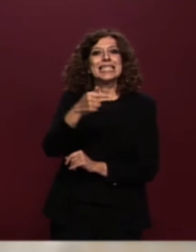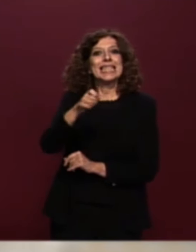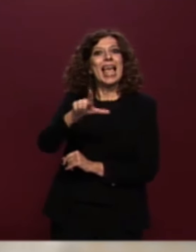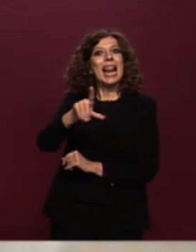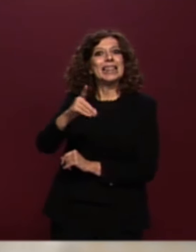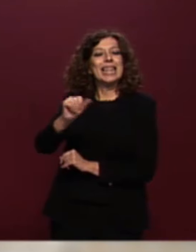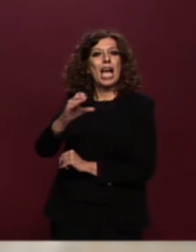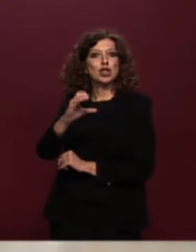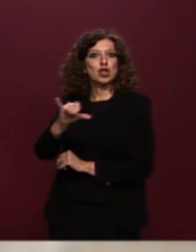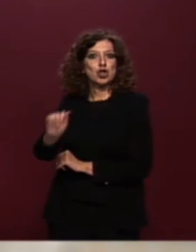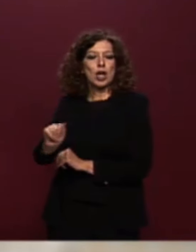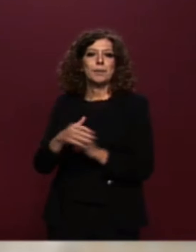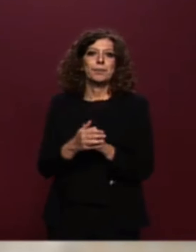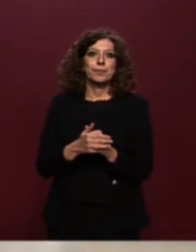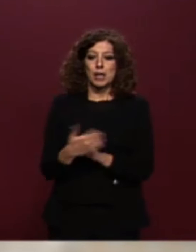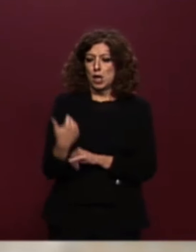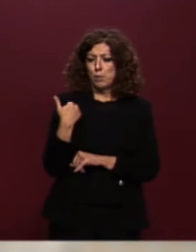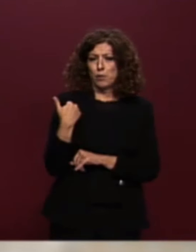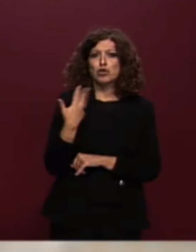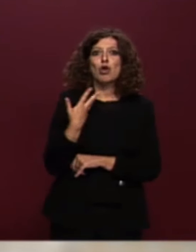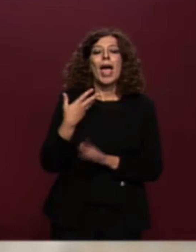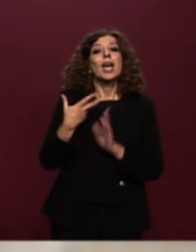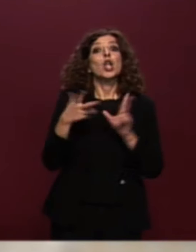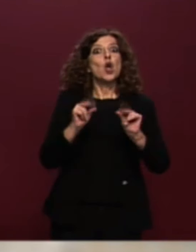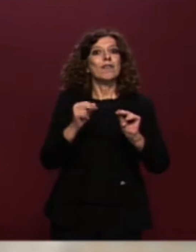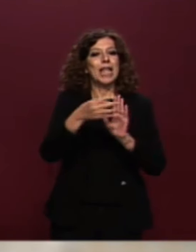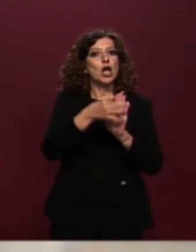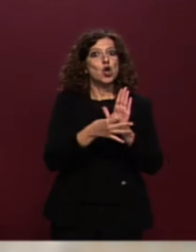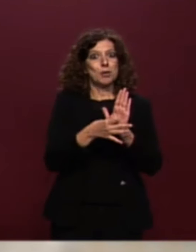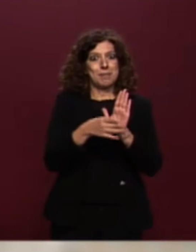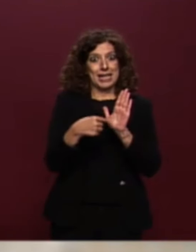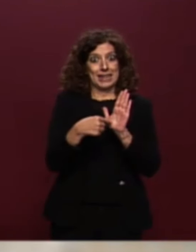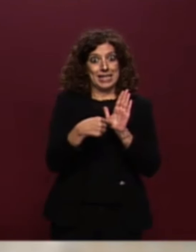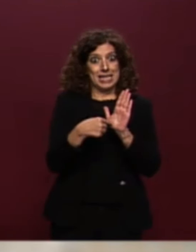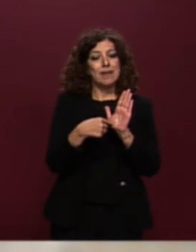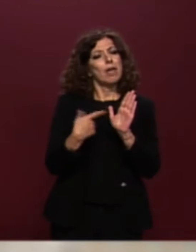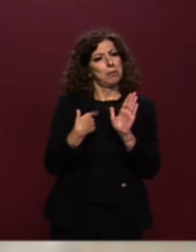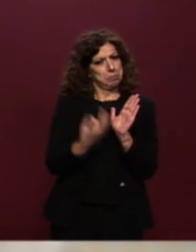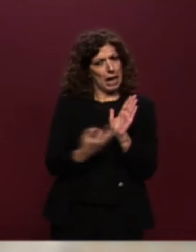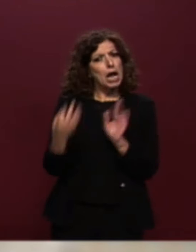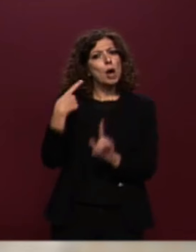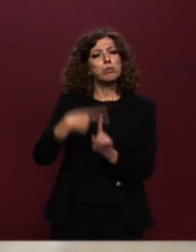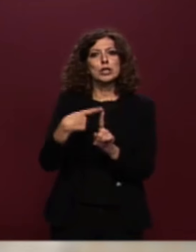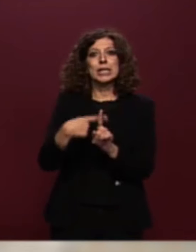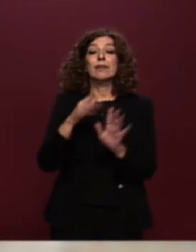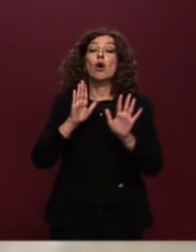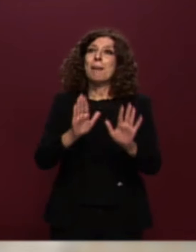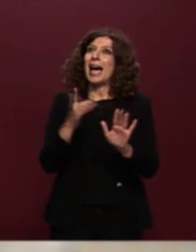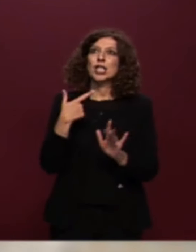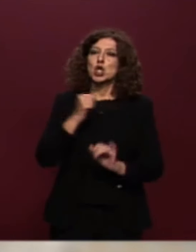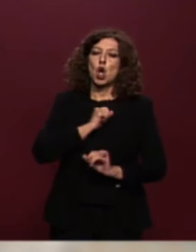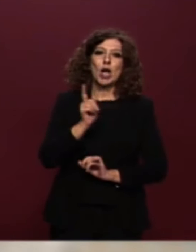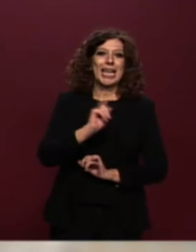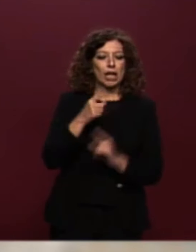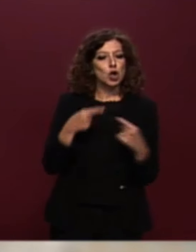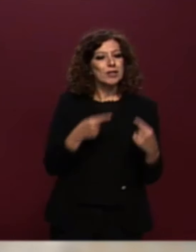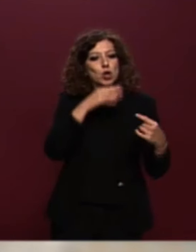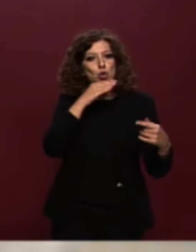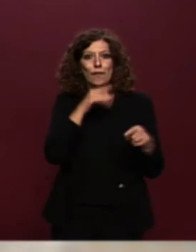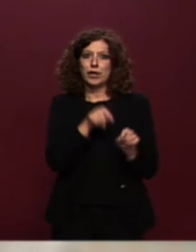sono state introdotte novità normative attese da tempo e ne va dato atto, ma permettetemi, io temo che non siano all'altezza delle sfide di questo